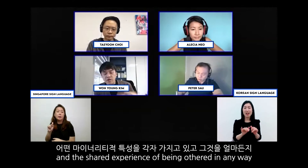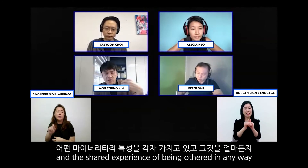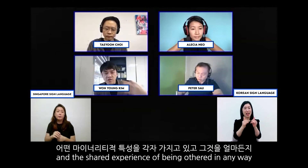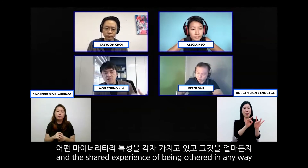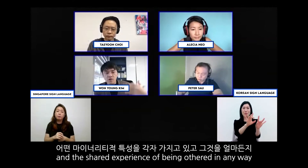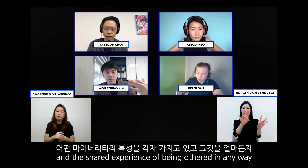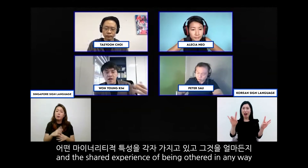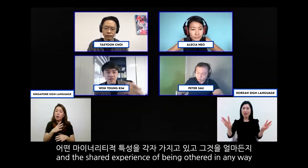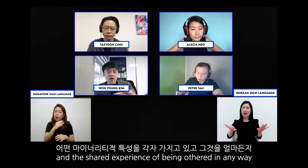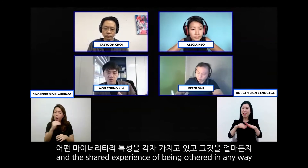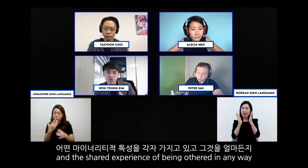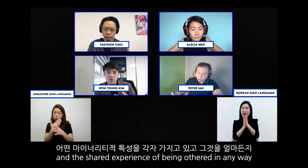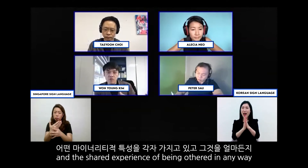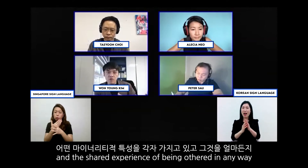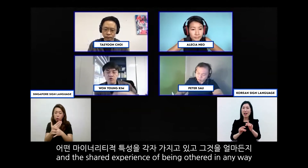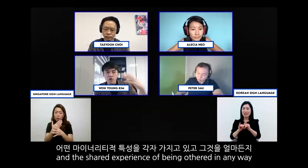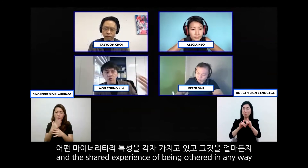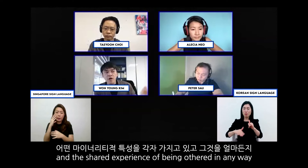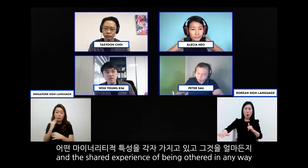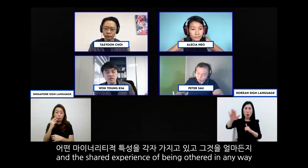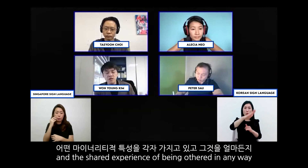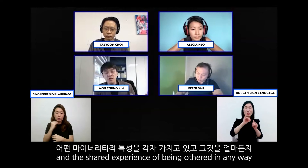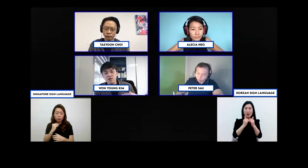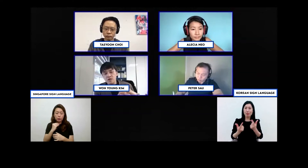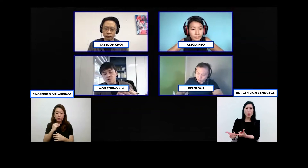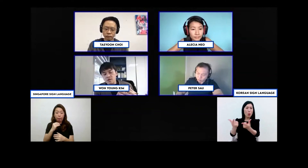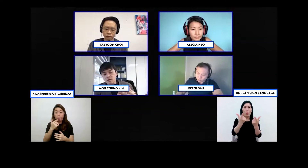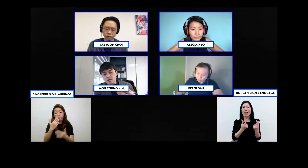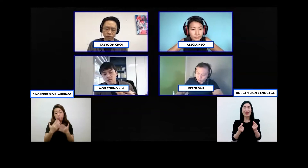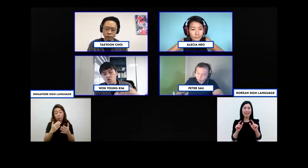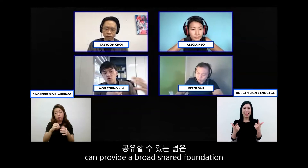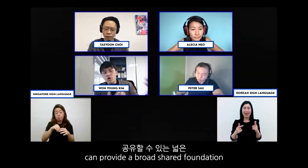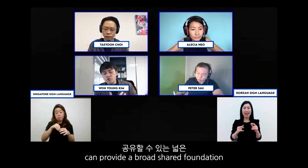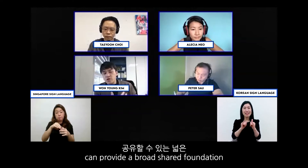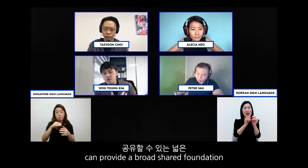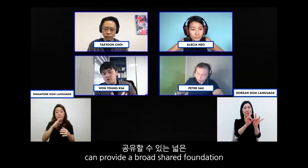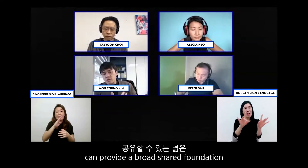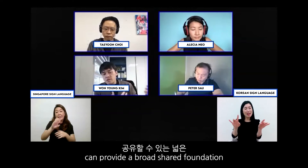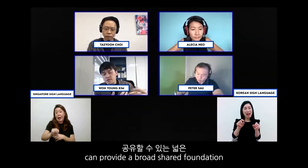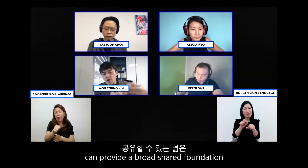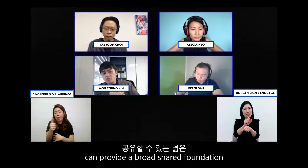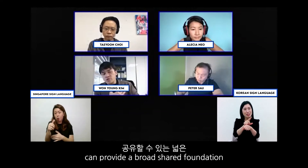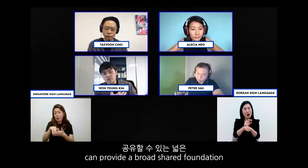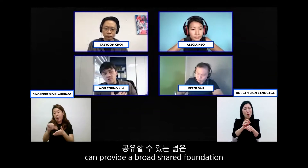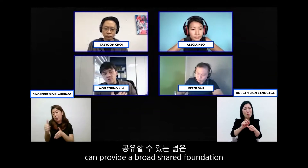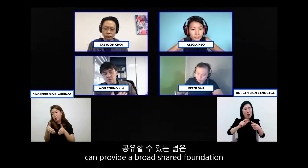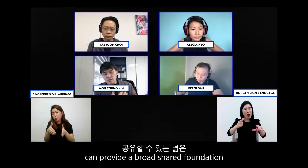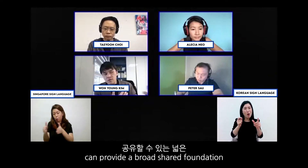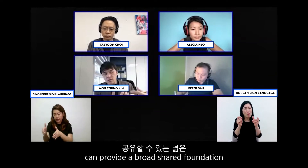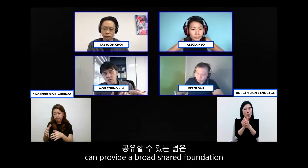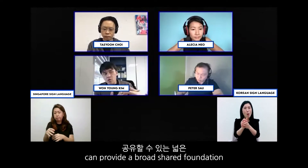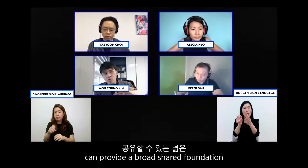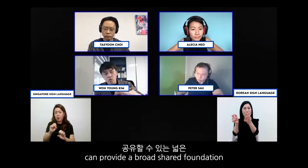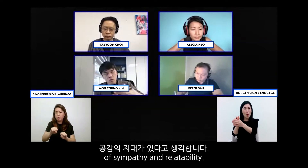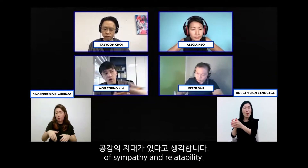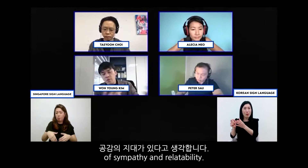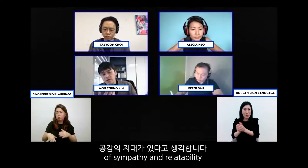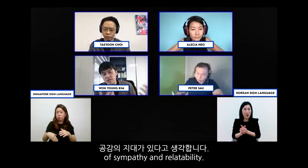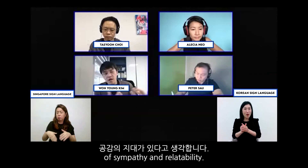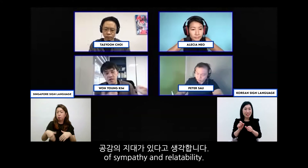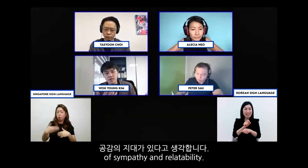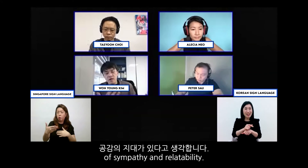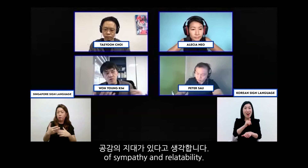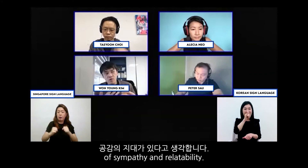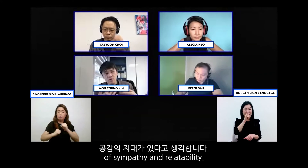어떤 마이너리티적 특성을 각자 가지고 있고 그것을 얼마든지 공유할 수 있는 넓은